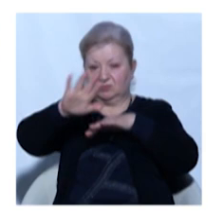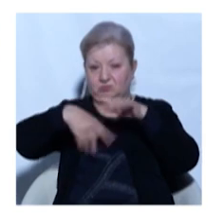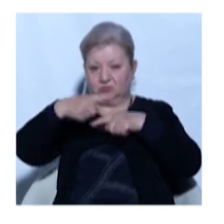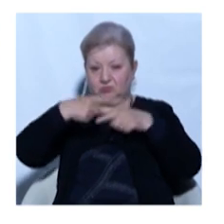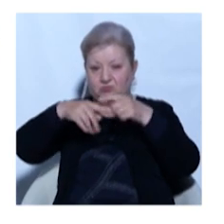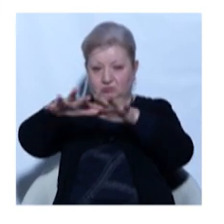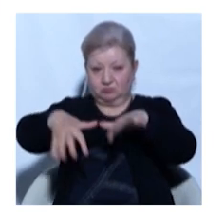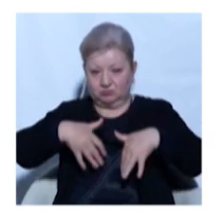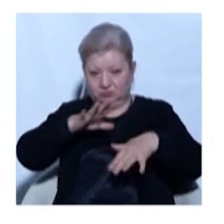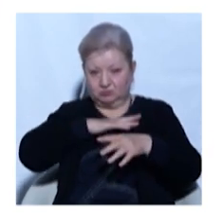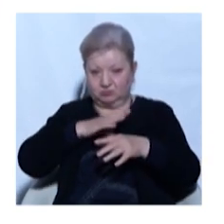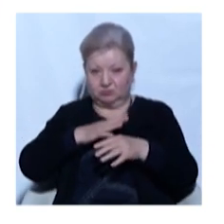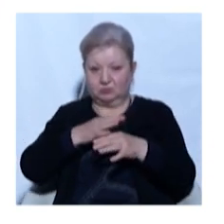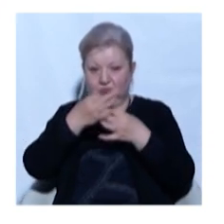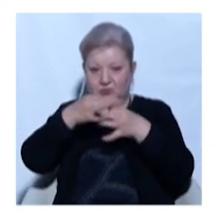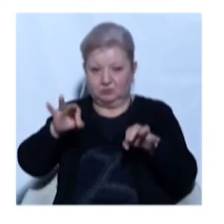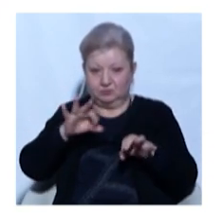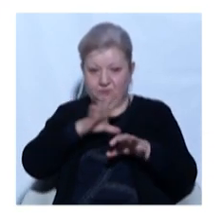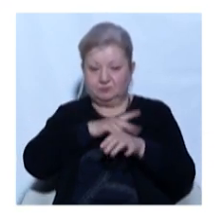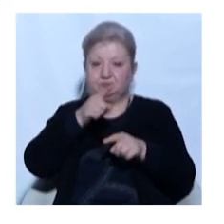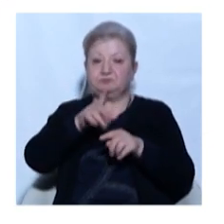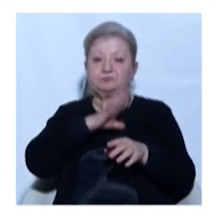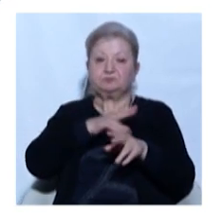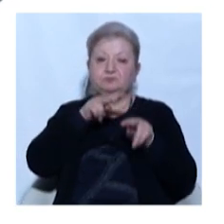ამავდროულად ჩრდილო კავკასიაზე კონტროლი დაამყარა.